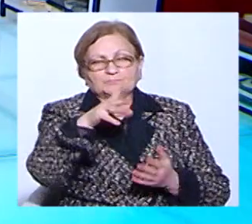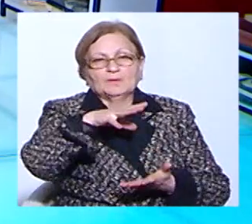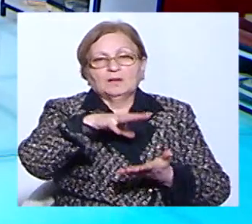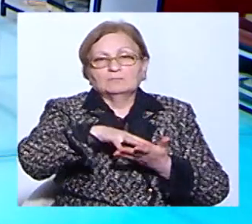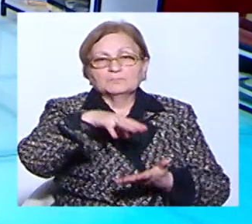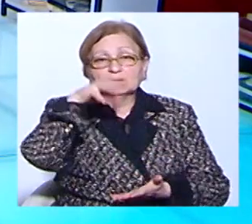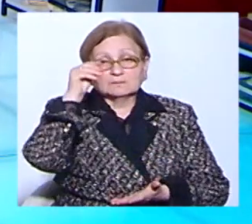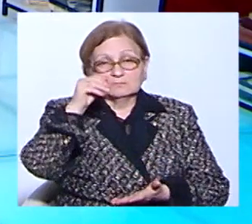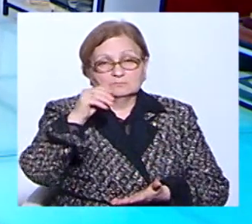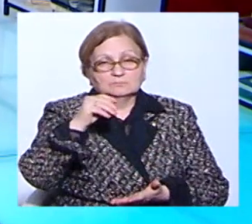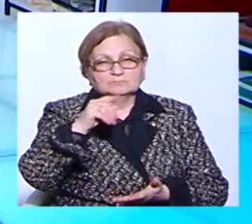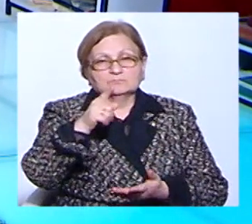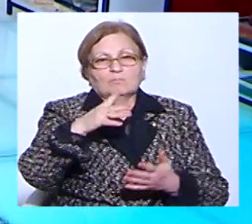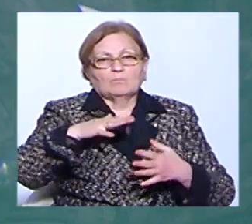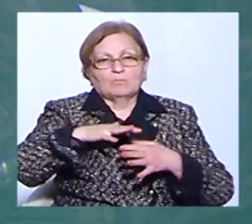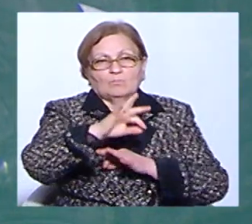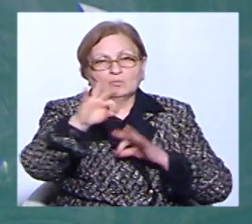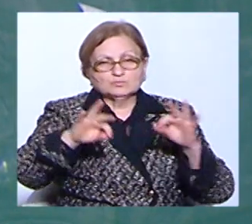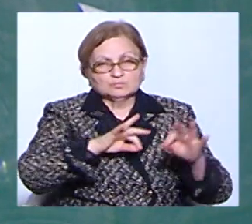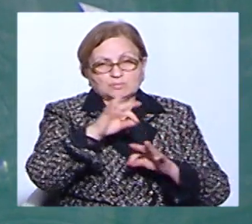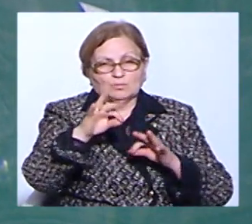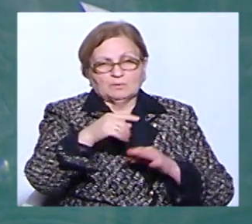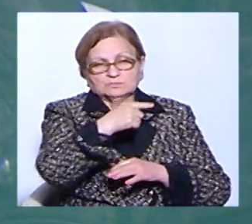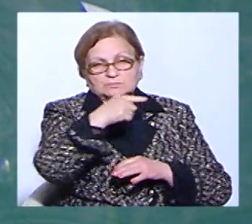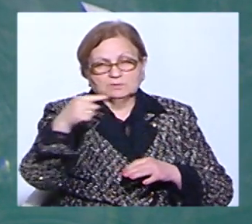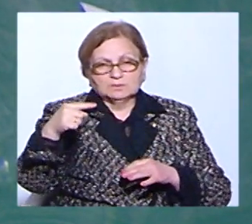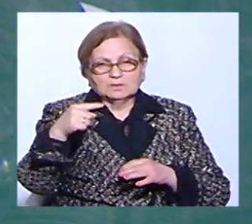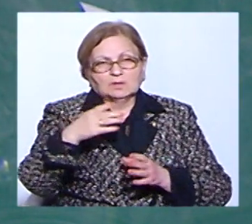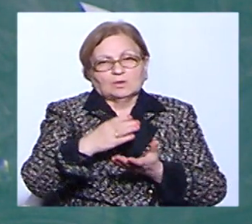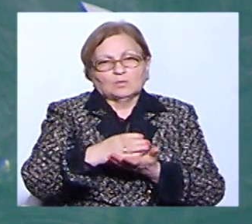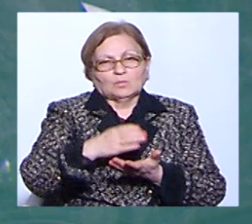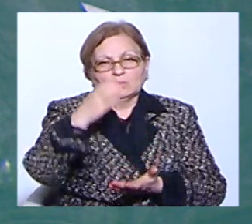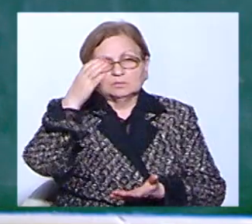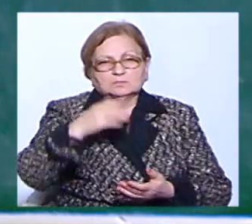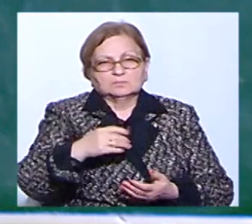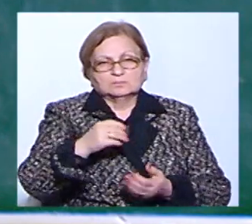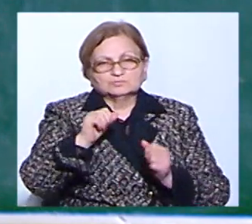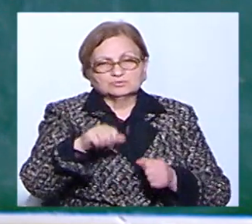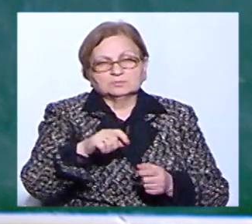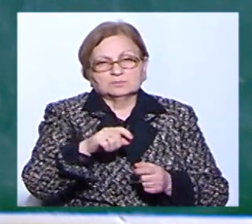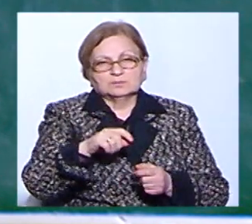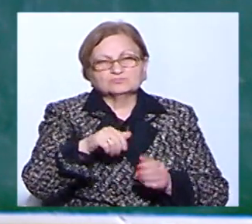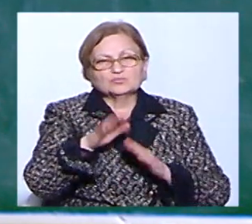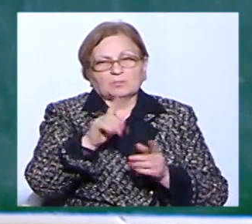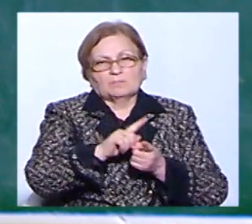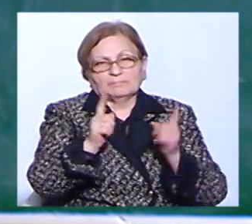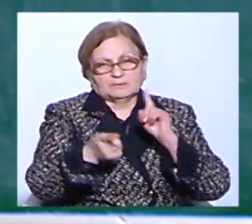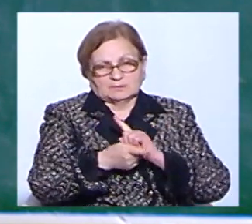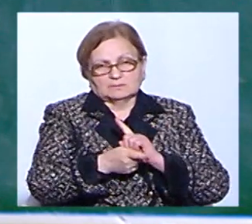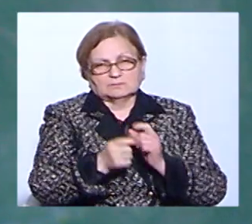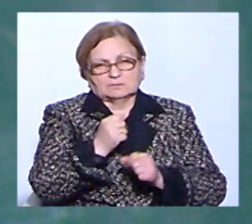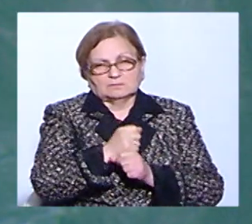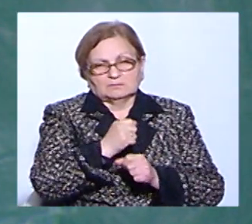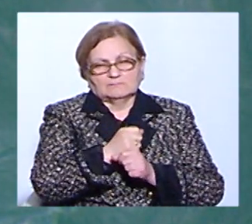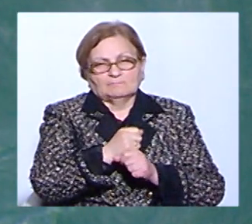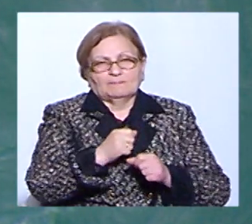პირამიდის მოცულობა შეფარდებული კონუსის მოცულობას, იცით რა, ჯობია პირიქით თავიღოთ. კონუსის